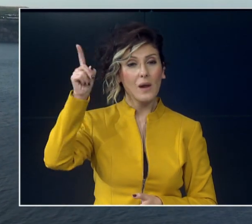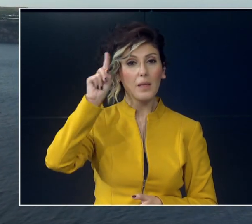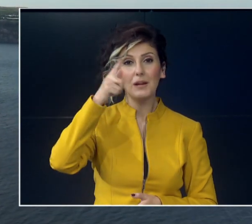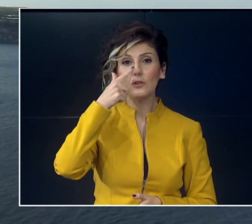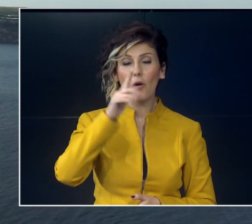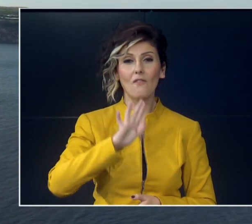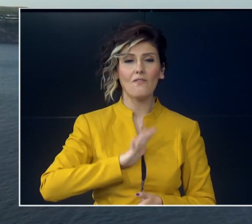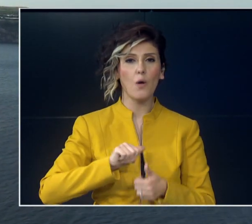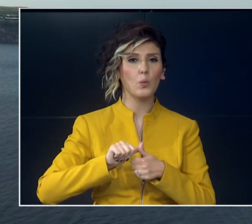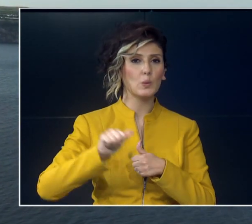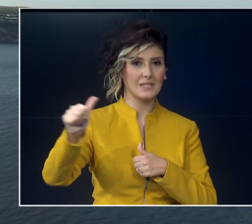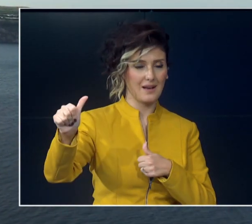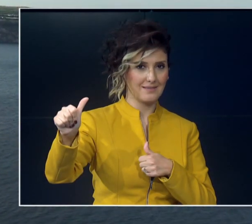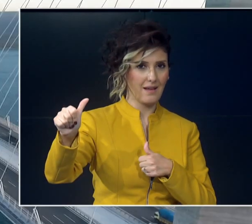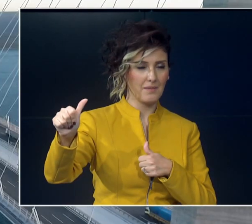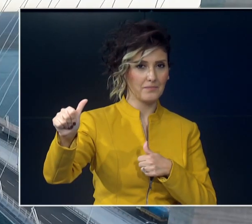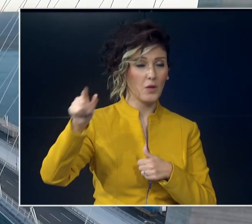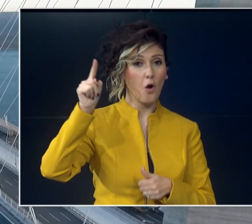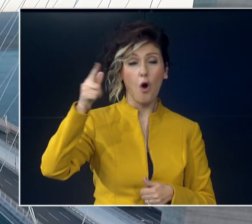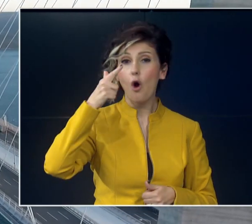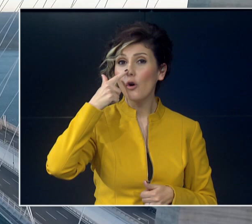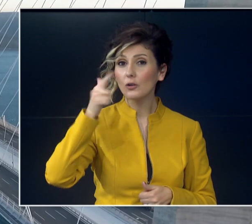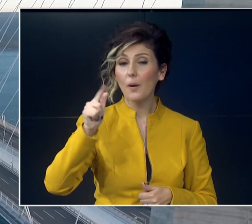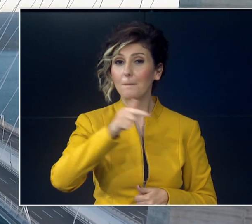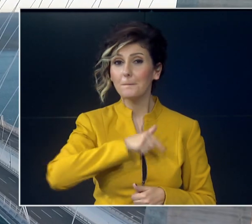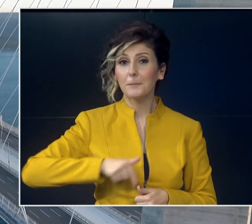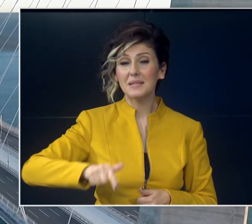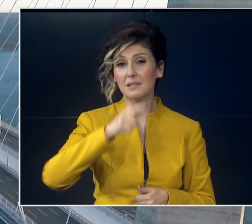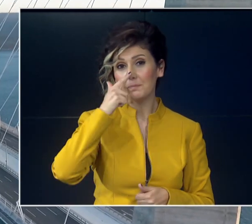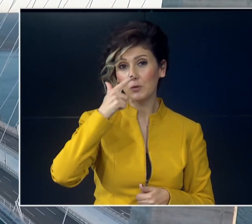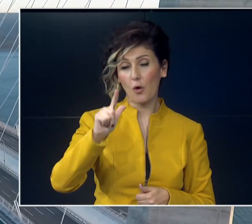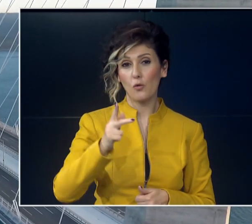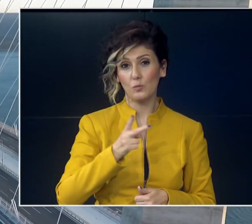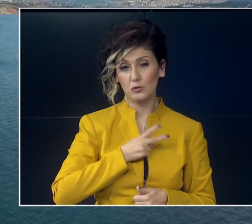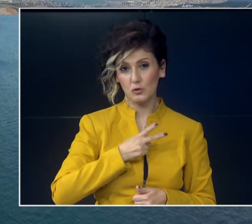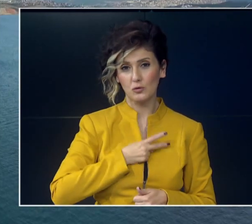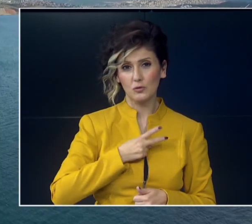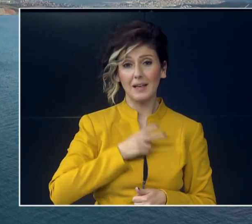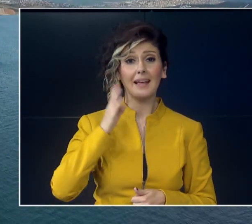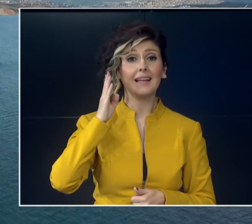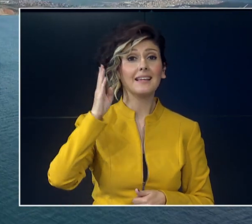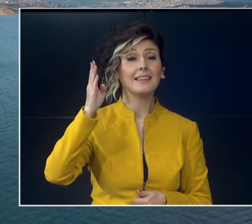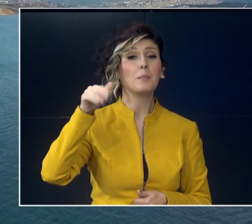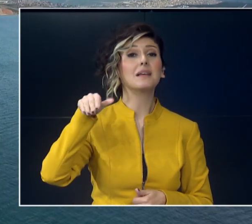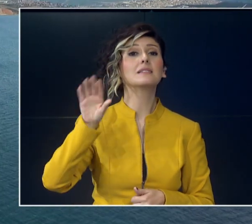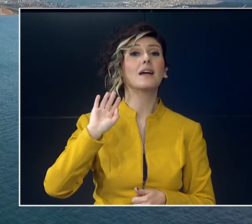Köy var uzakta. O köy bizim köyümüzdür. Gitmesek